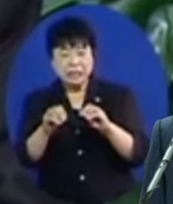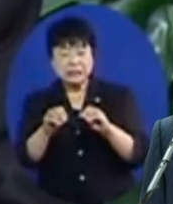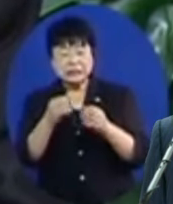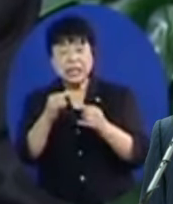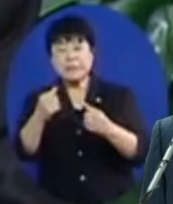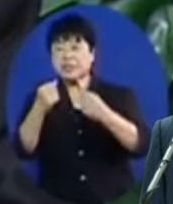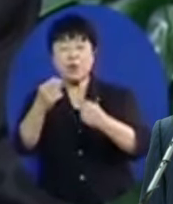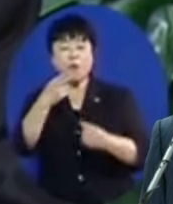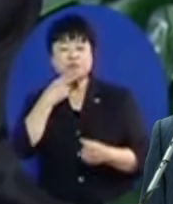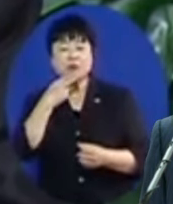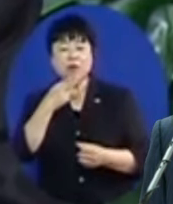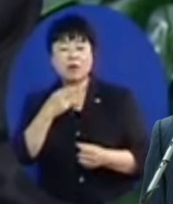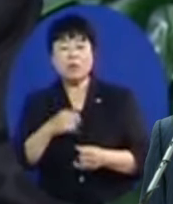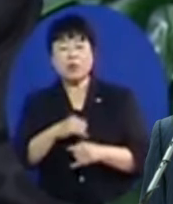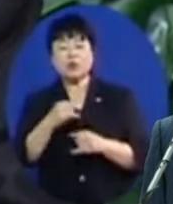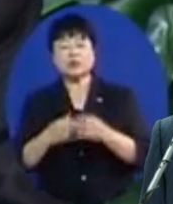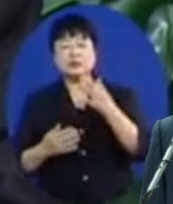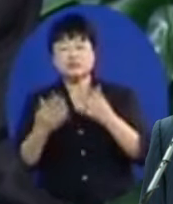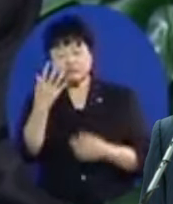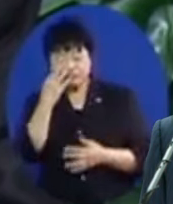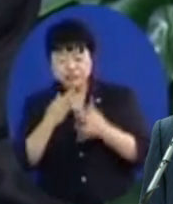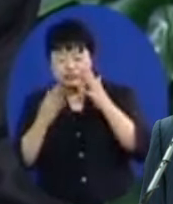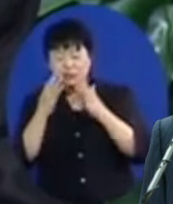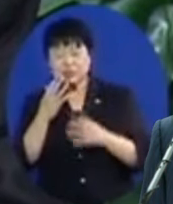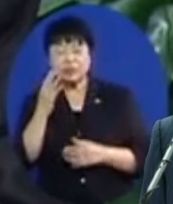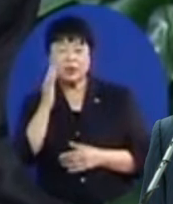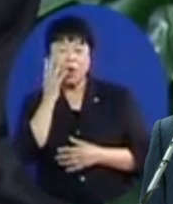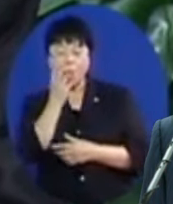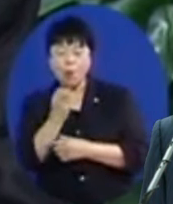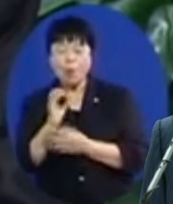있습니까? 모든 인생은 풀과 같고